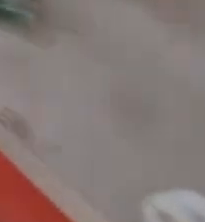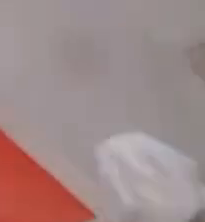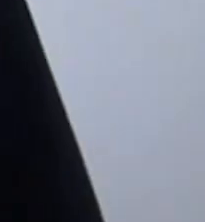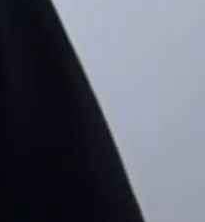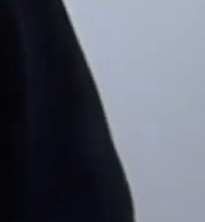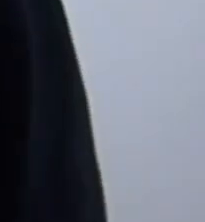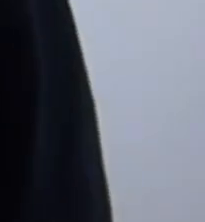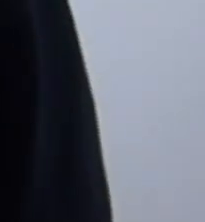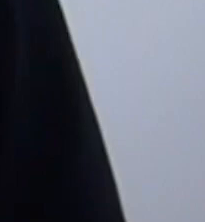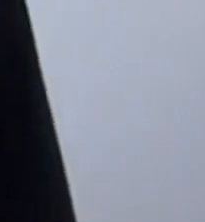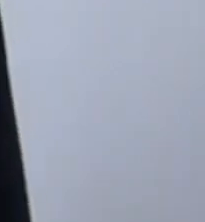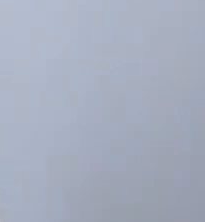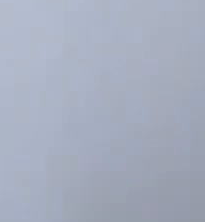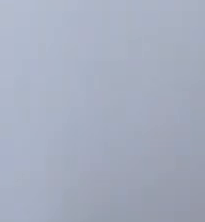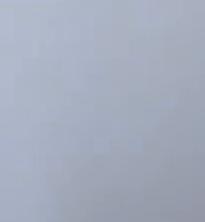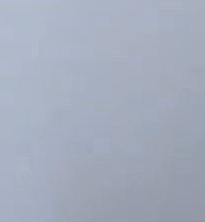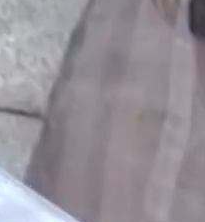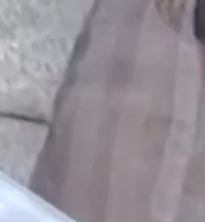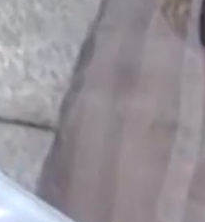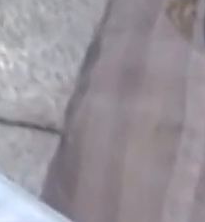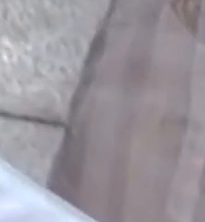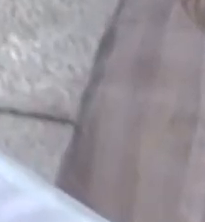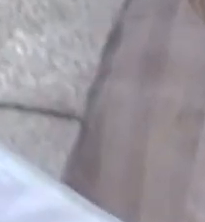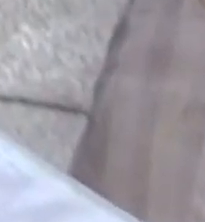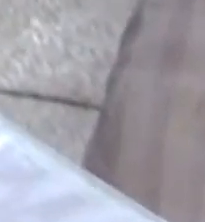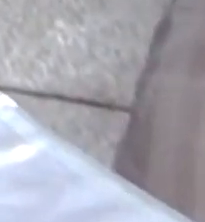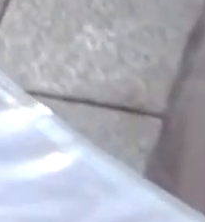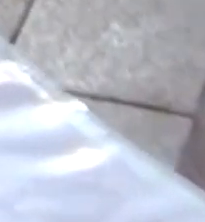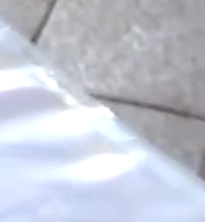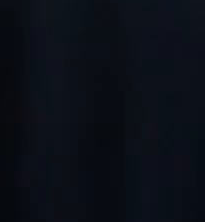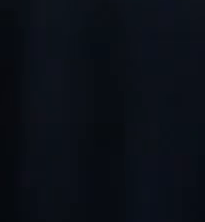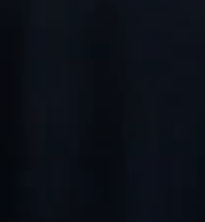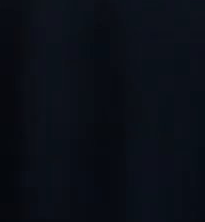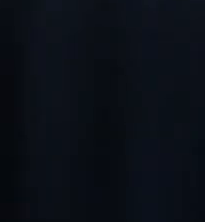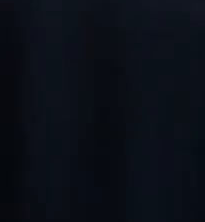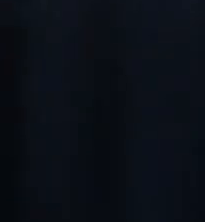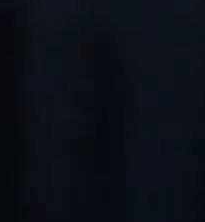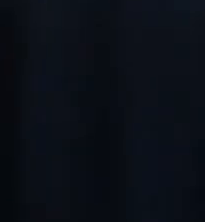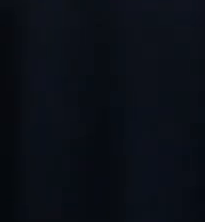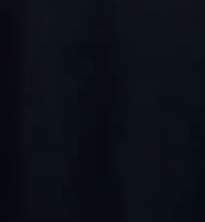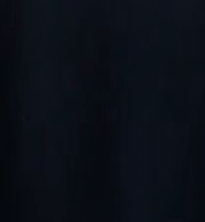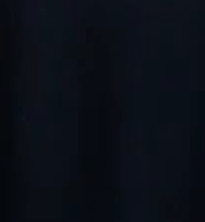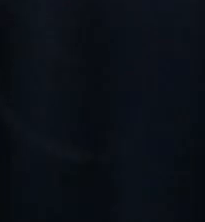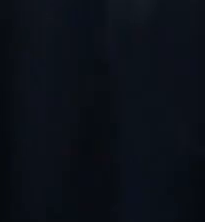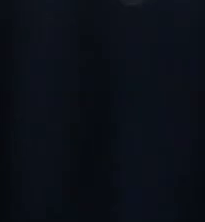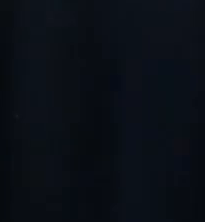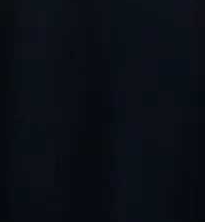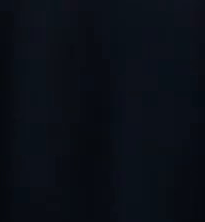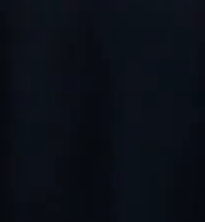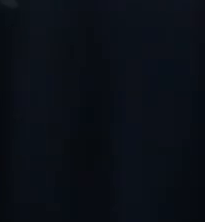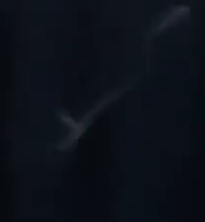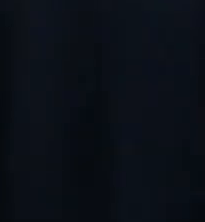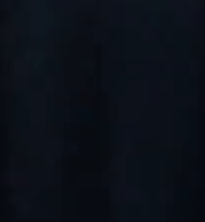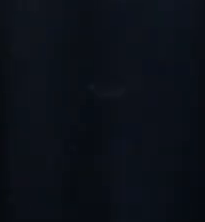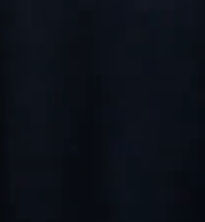רואה כמה השופט מתרשם מהתהליך שעשית. אני אוהב את מי שאני היום. התוכנית גרמה לי להרגיש את הרצון של כל